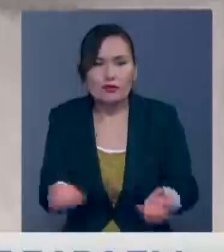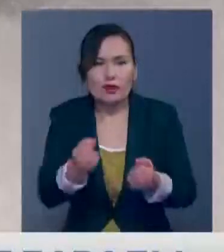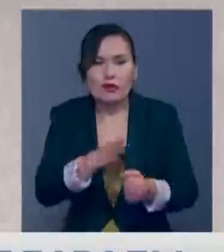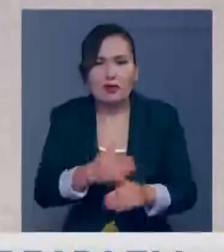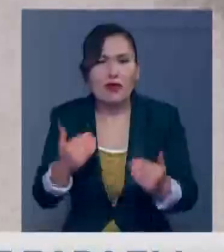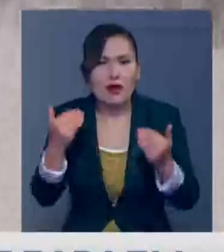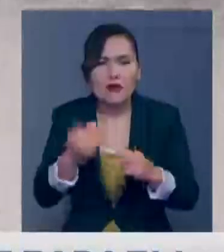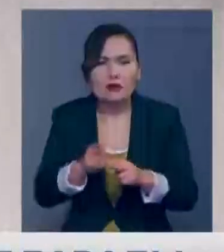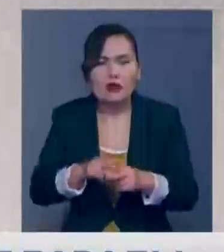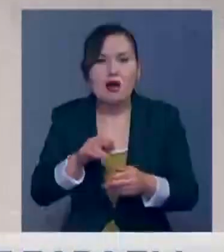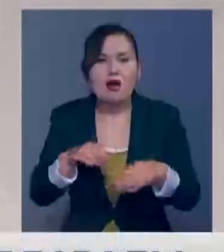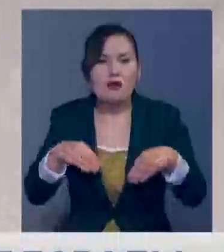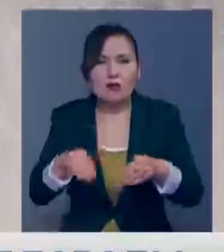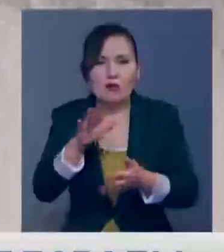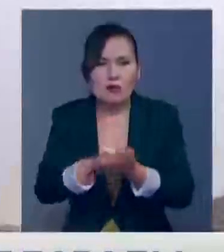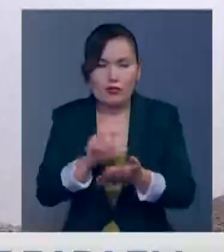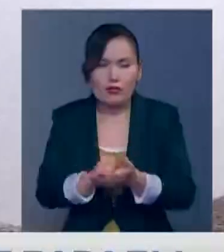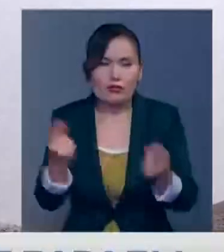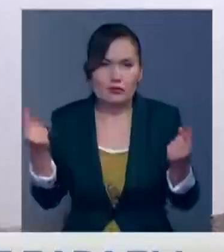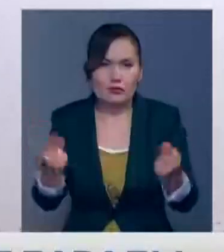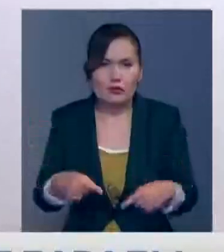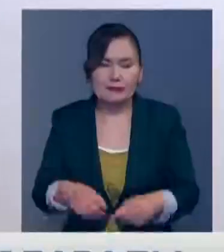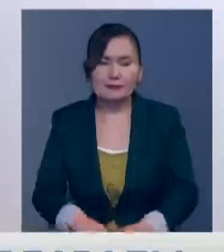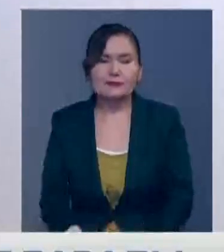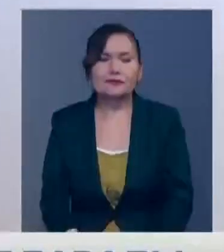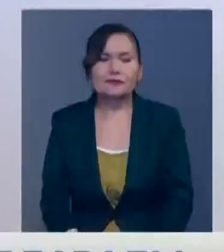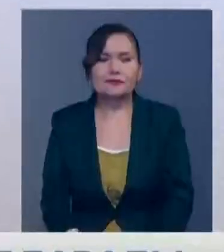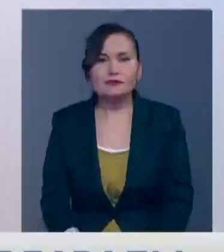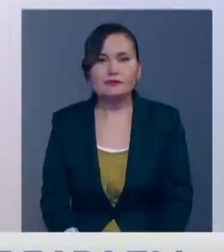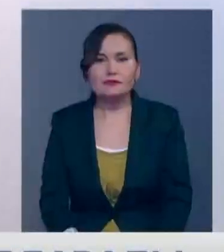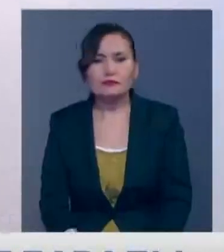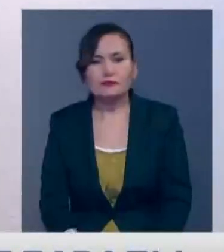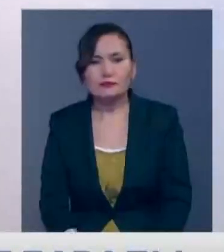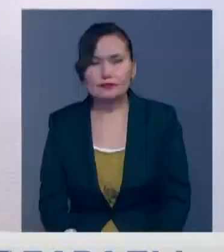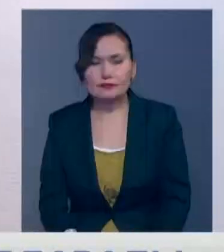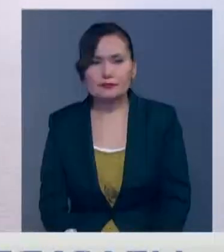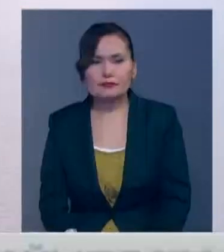зар илеп отыр. Жандос Айтбайұлы, Валентин Лобанов, хабар 24, Алматы облысынан.